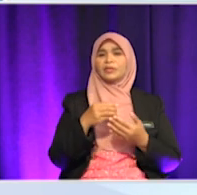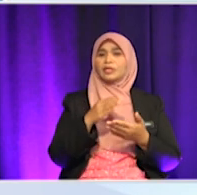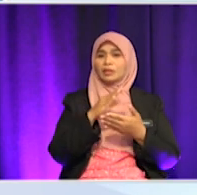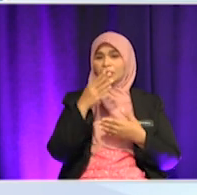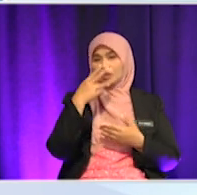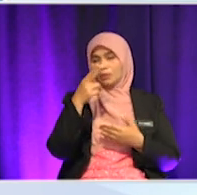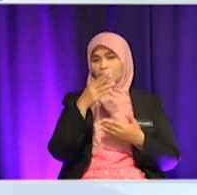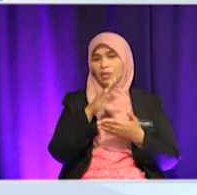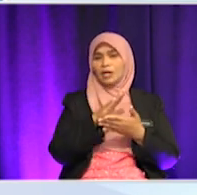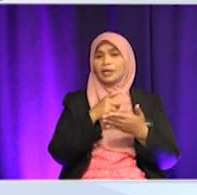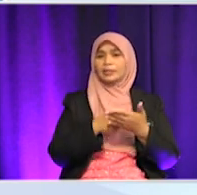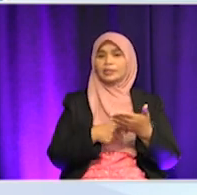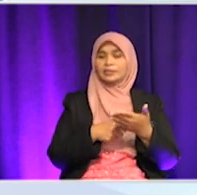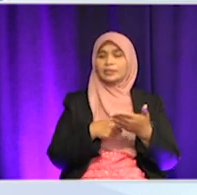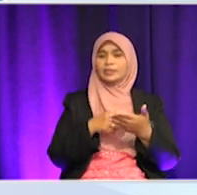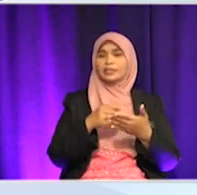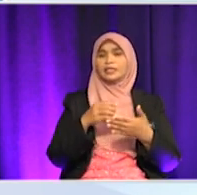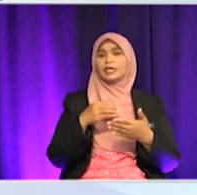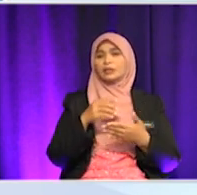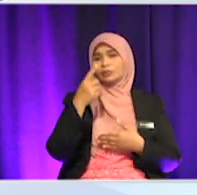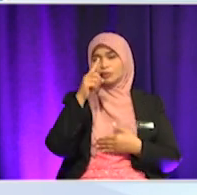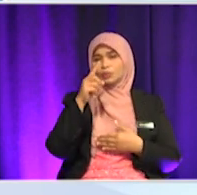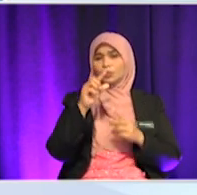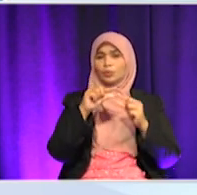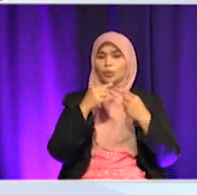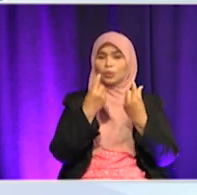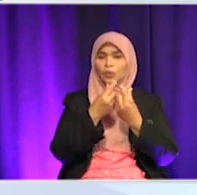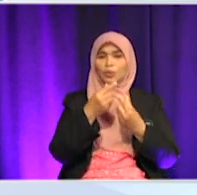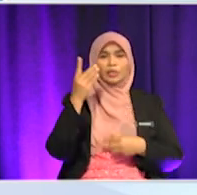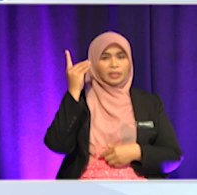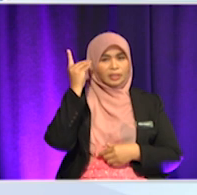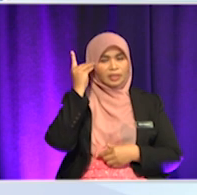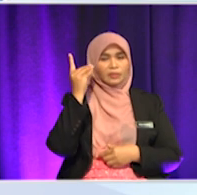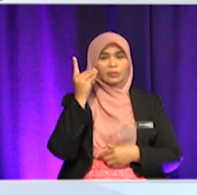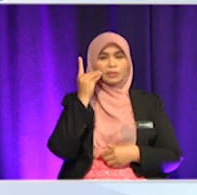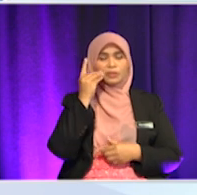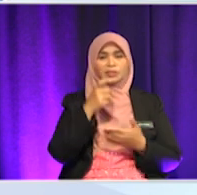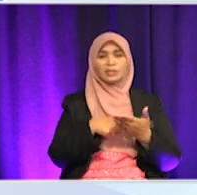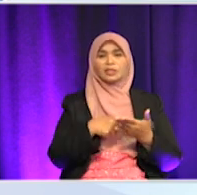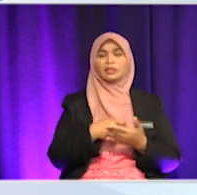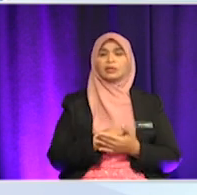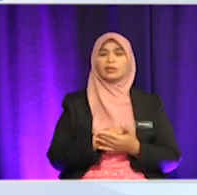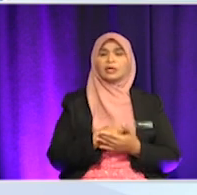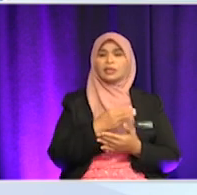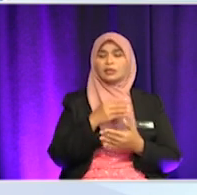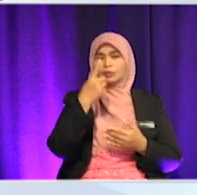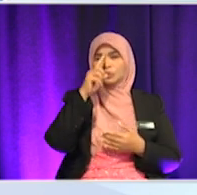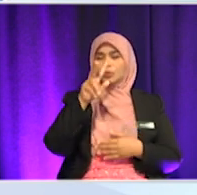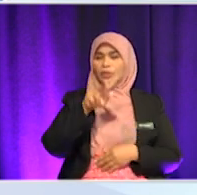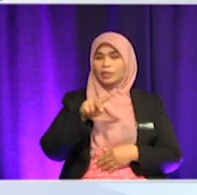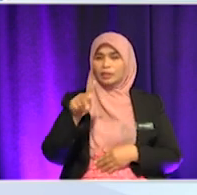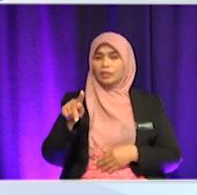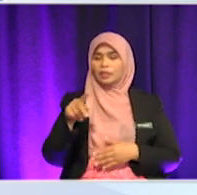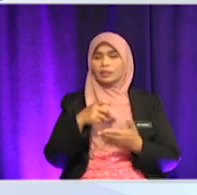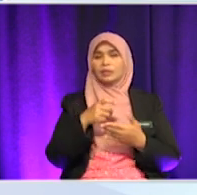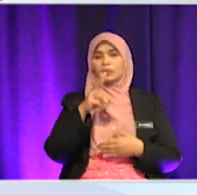harga tiket bagi golongan dewasa adalah bernilai RM36, manakala kanak-kanak adalah